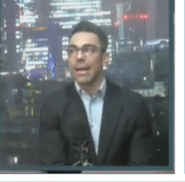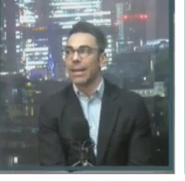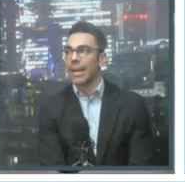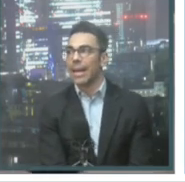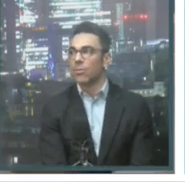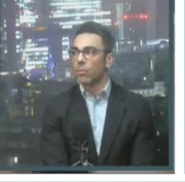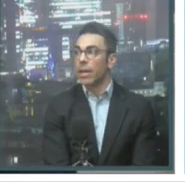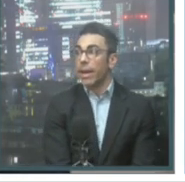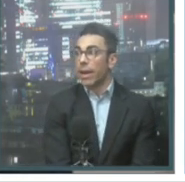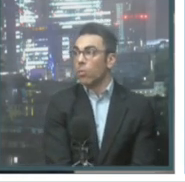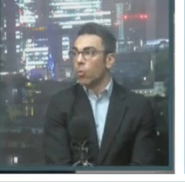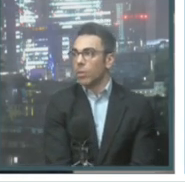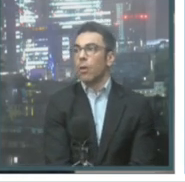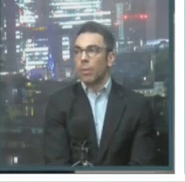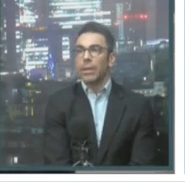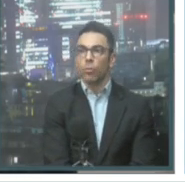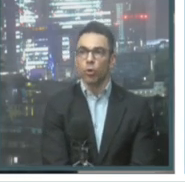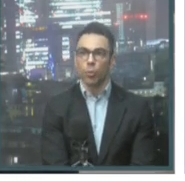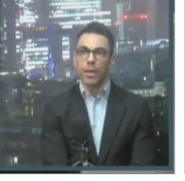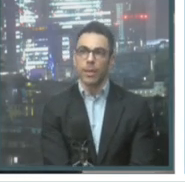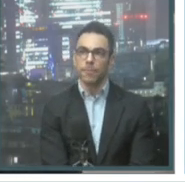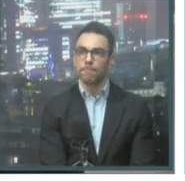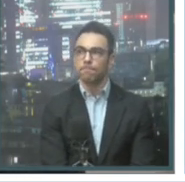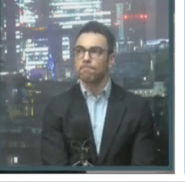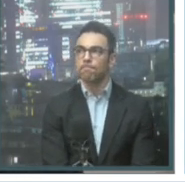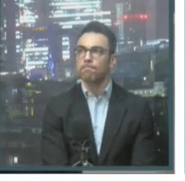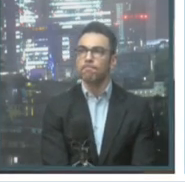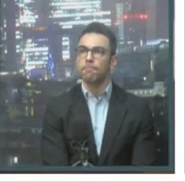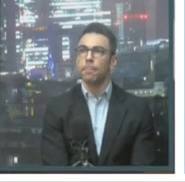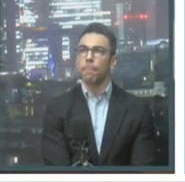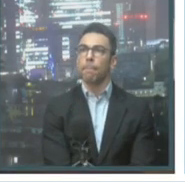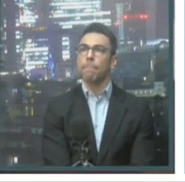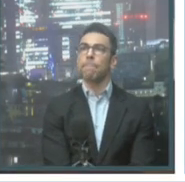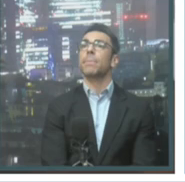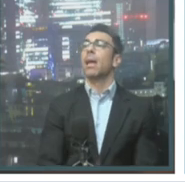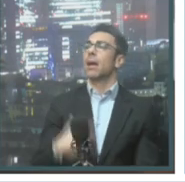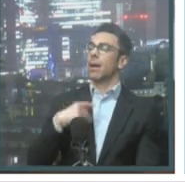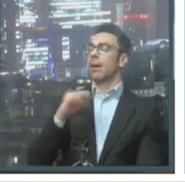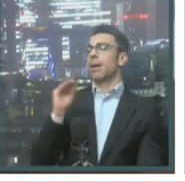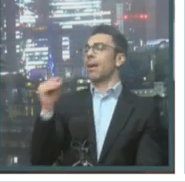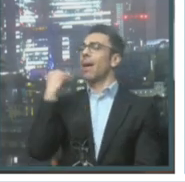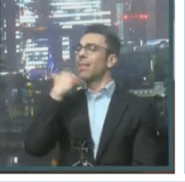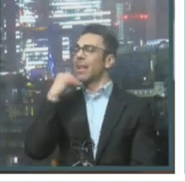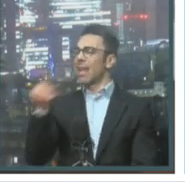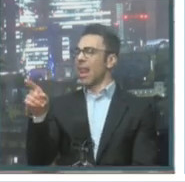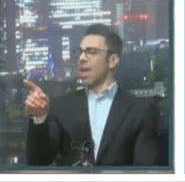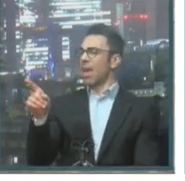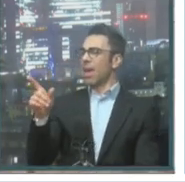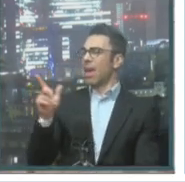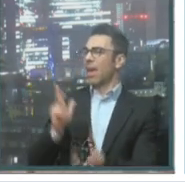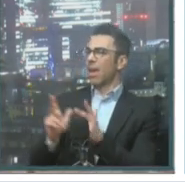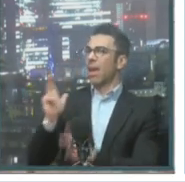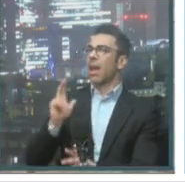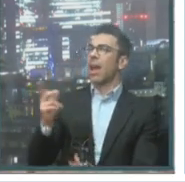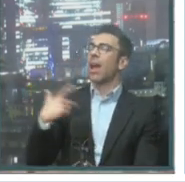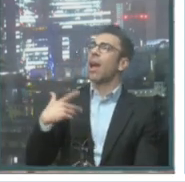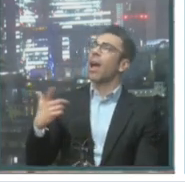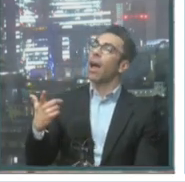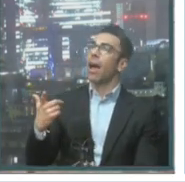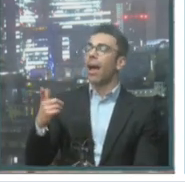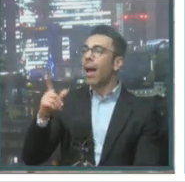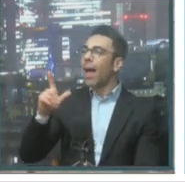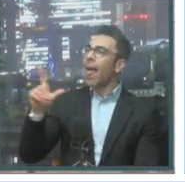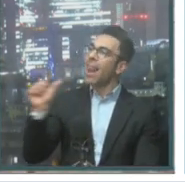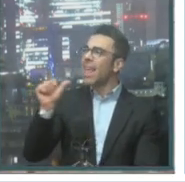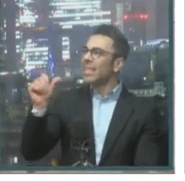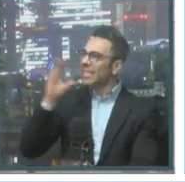impararla nel caso e comunque stanno prendendo molto piede allora chiedo a daniele che amici è appunto la stampa la quadra difficile imparare